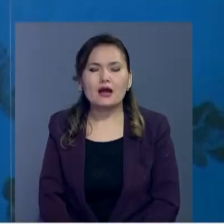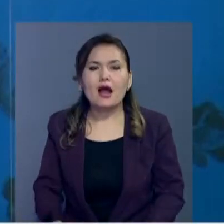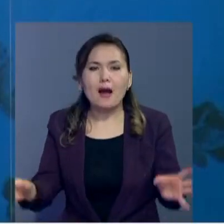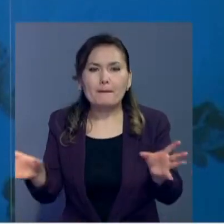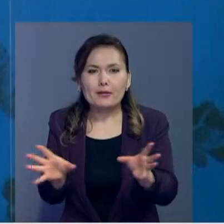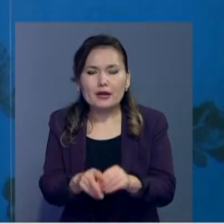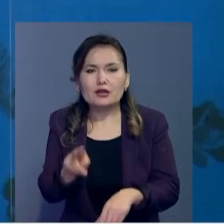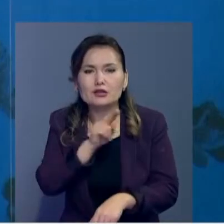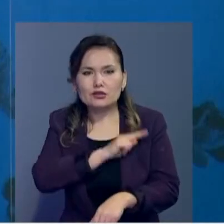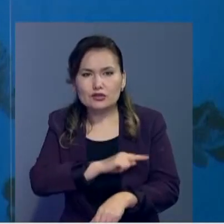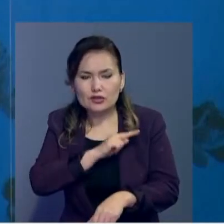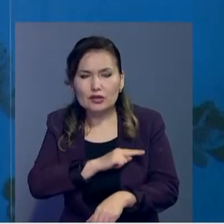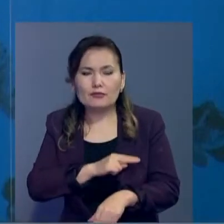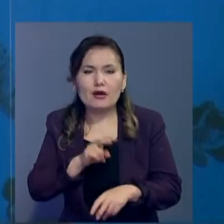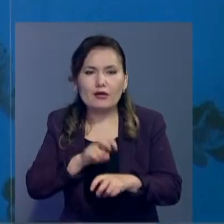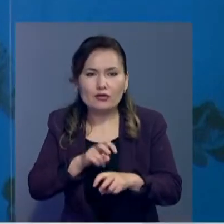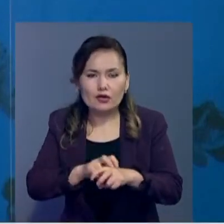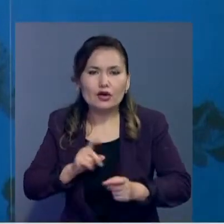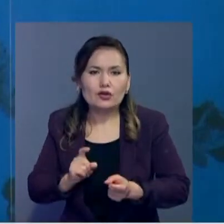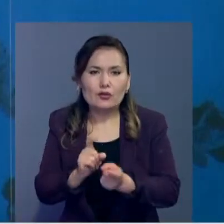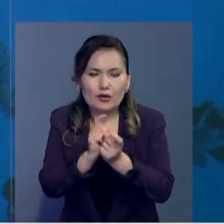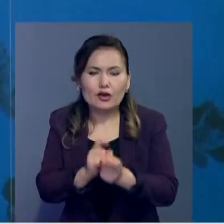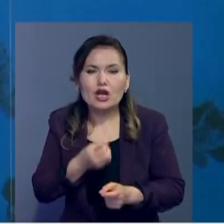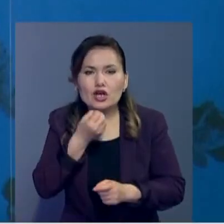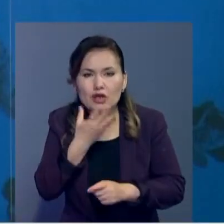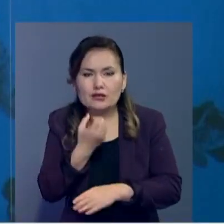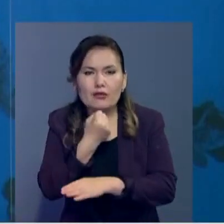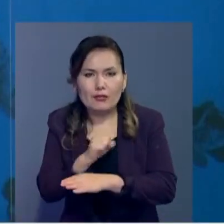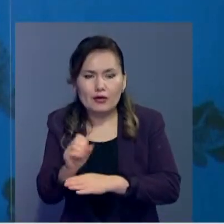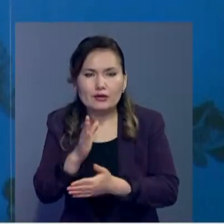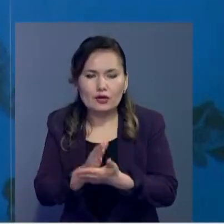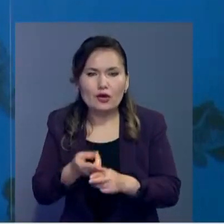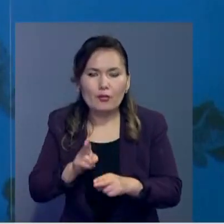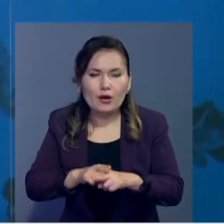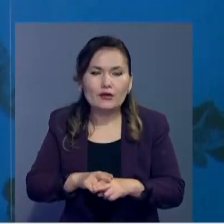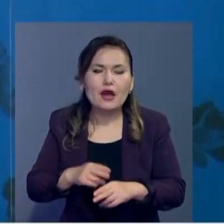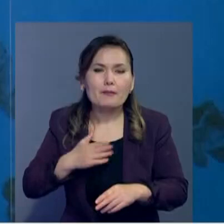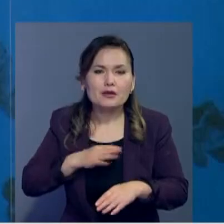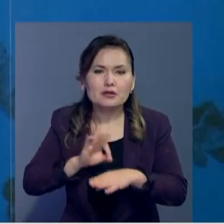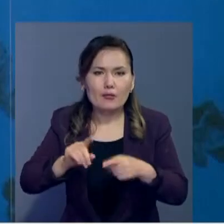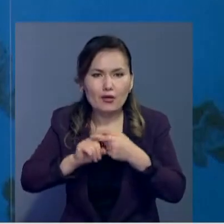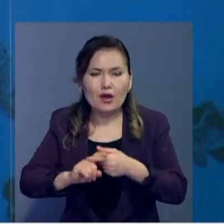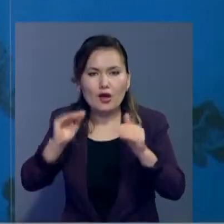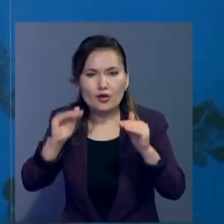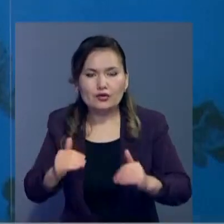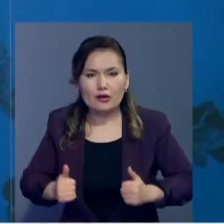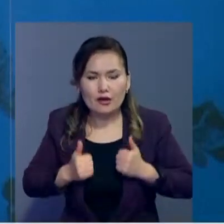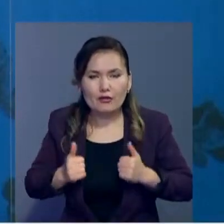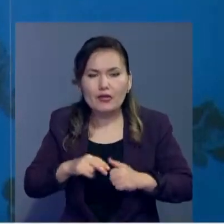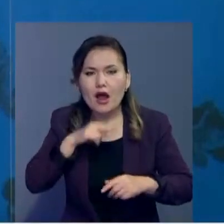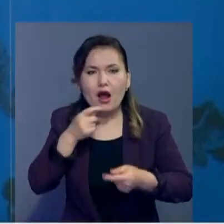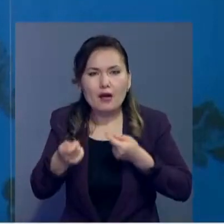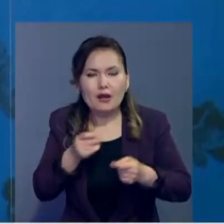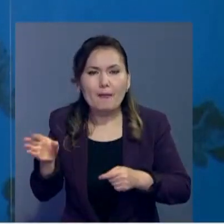Бірлесіп өте жақсы жетістіктерге жеттік. Біздің мақсатымыз осы көрсеткіштерді сақтап қалу немесе азайту. Сол себептен абай болып